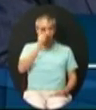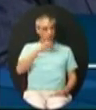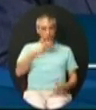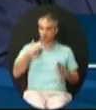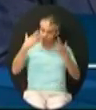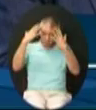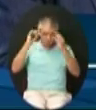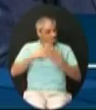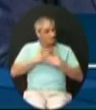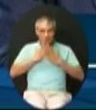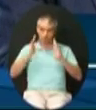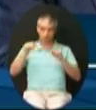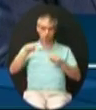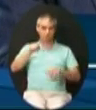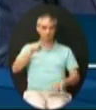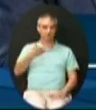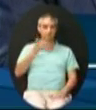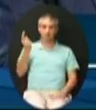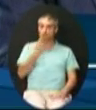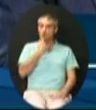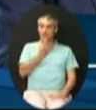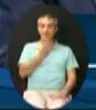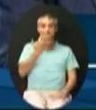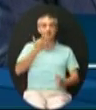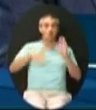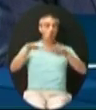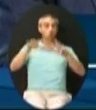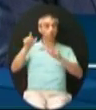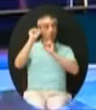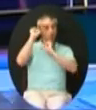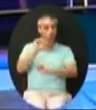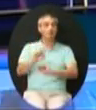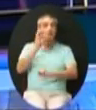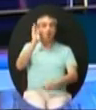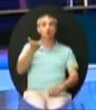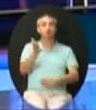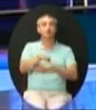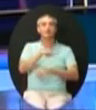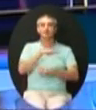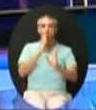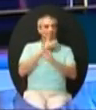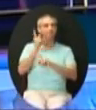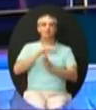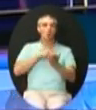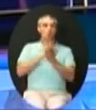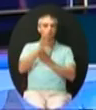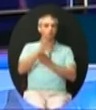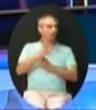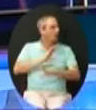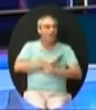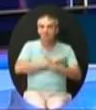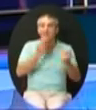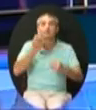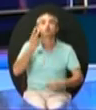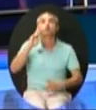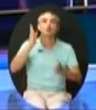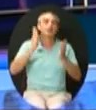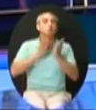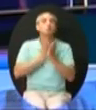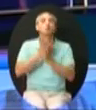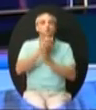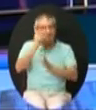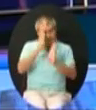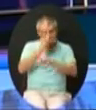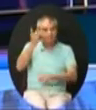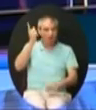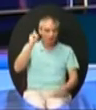שאני מעריך ואוהב מאוד כאן בכנסת, ואומר, כשראש הממשלה תומך בעונש מוות למחבלים, זה לא מוסרי. אין דבר מוסרי יותר מחבל שבא